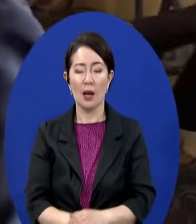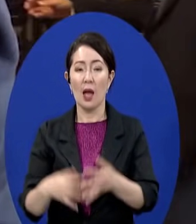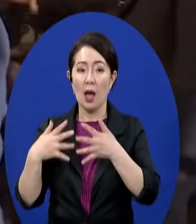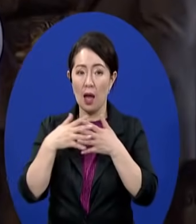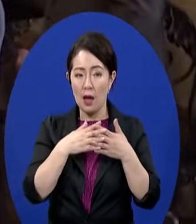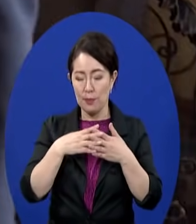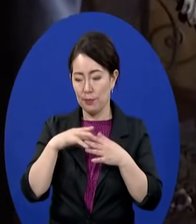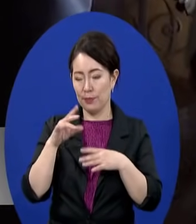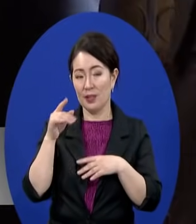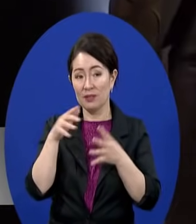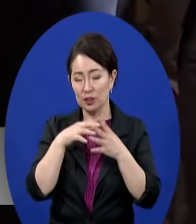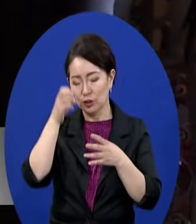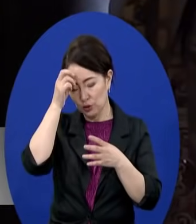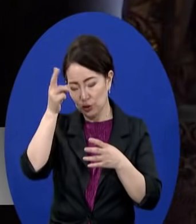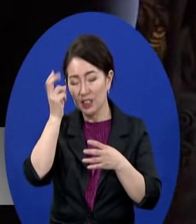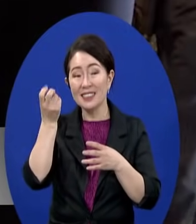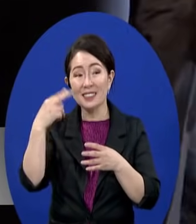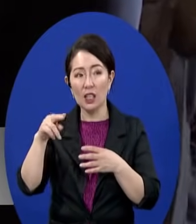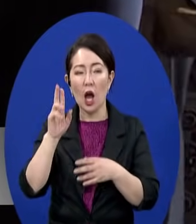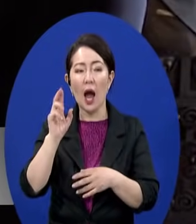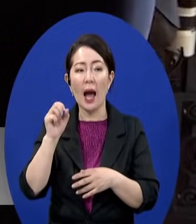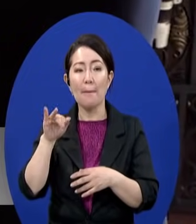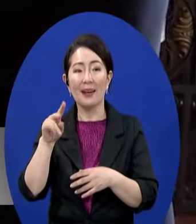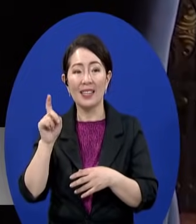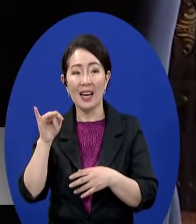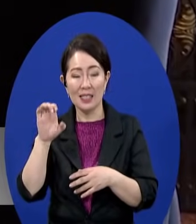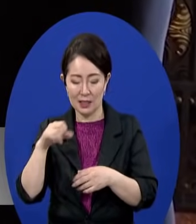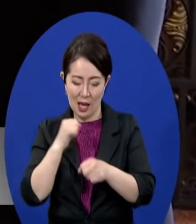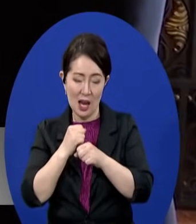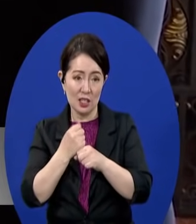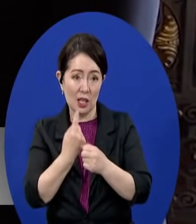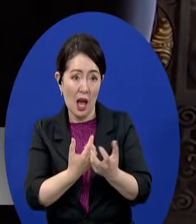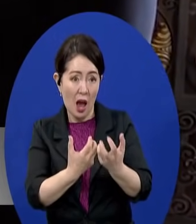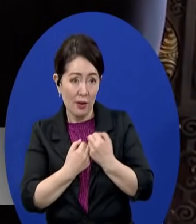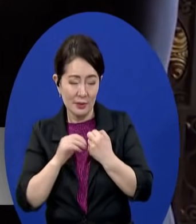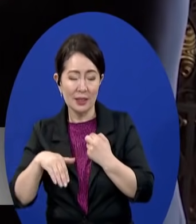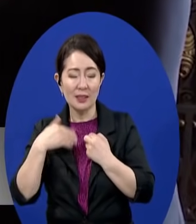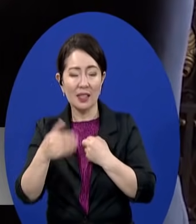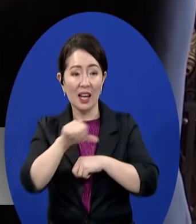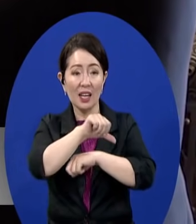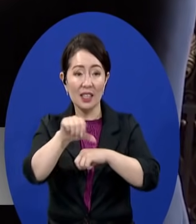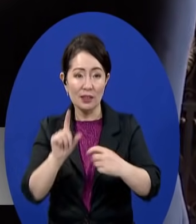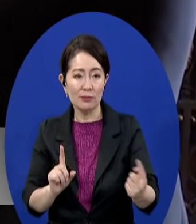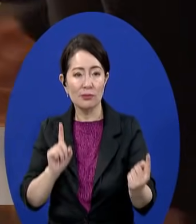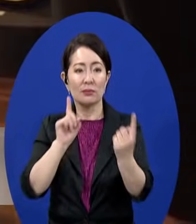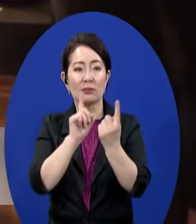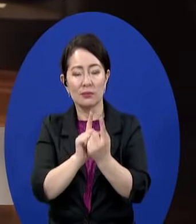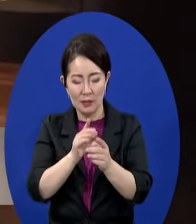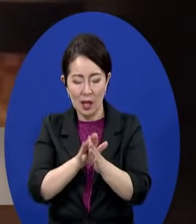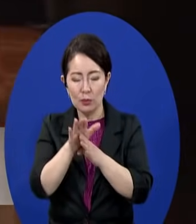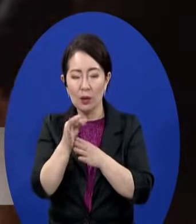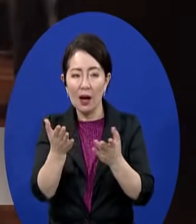Америкийн нэгдсэн улсын дэд ерөнхийлөгч Камала Харрис үүрэгт ажиллаа хүлээн авсныхаа дараах хилийн чандад хийсэн анхны